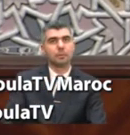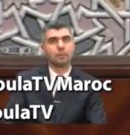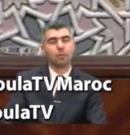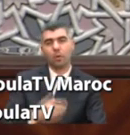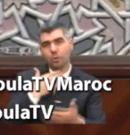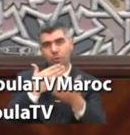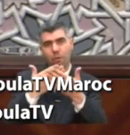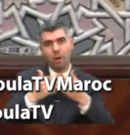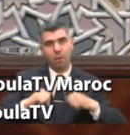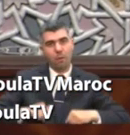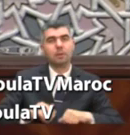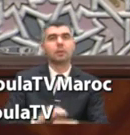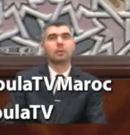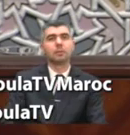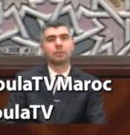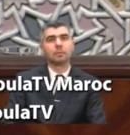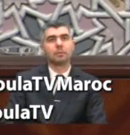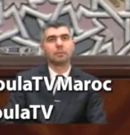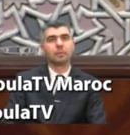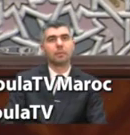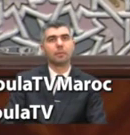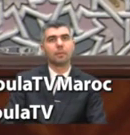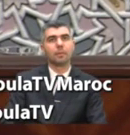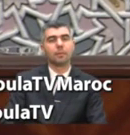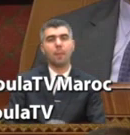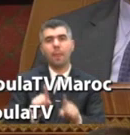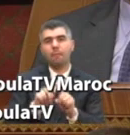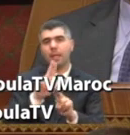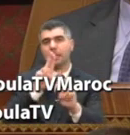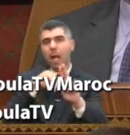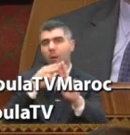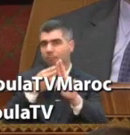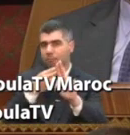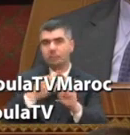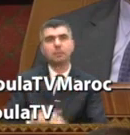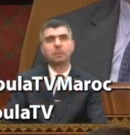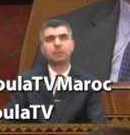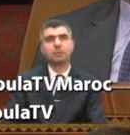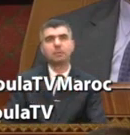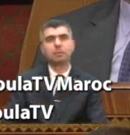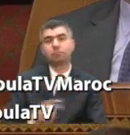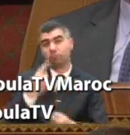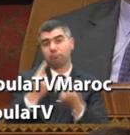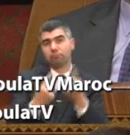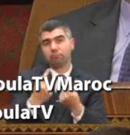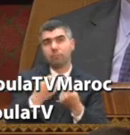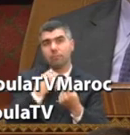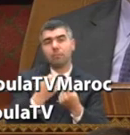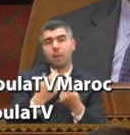شكرا سيد الوزير. انا من خلال الجواب ديالكم انه يحمل لا يحمل إلا